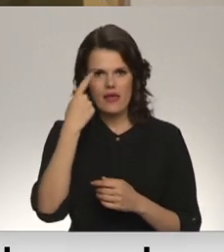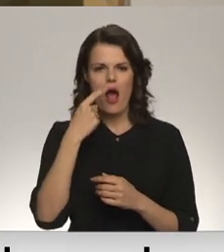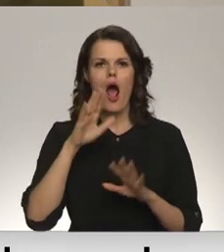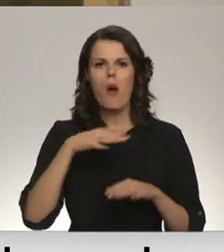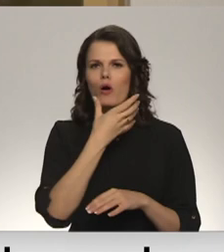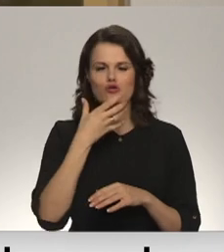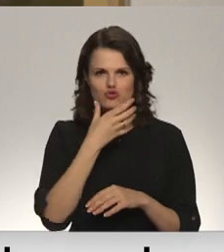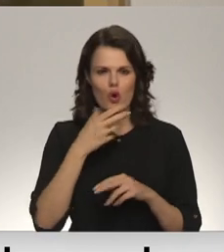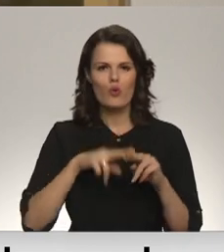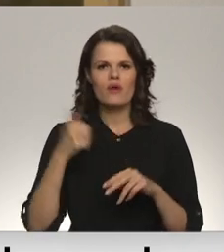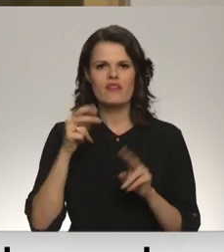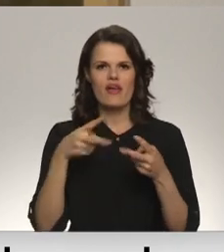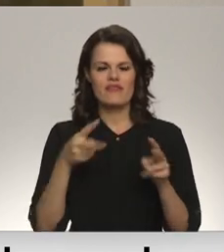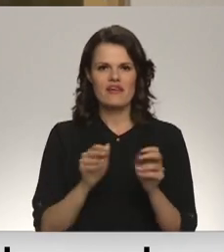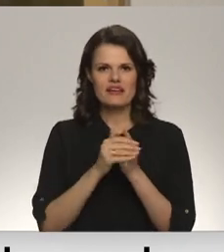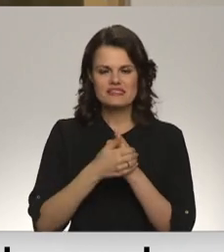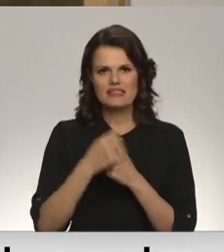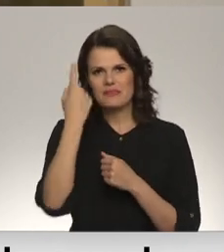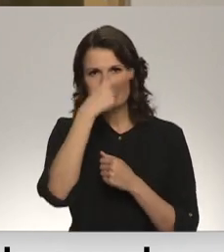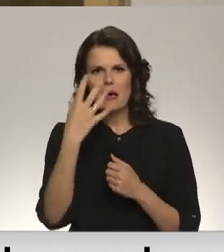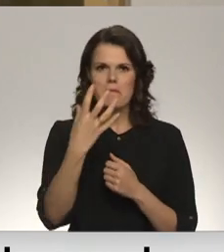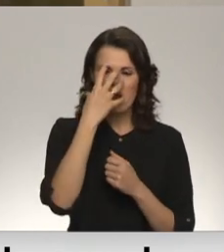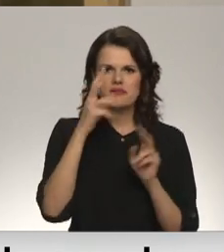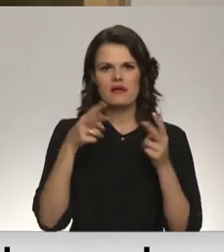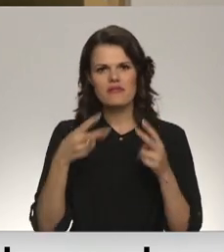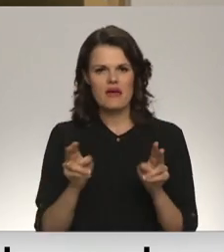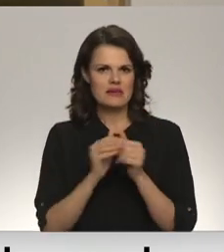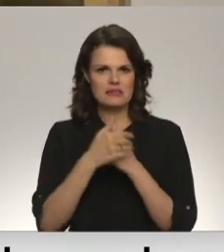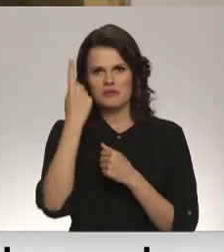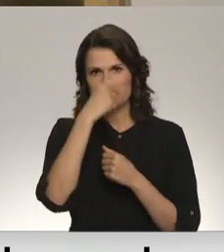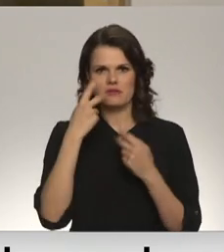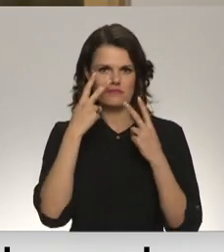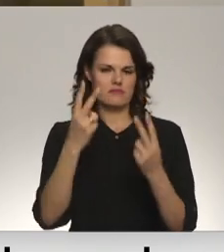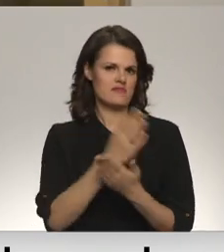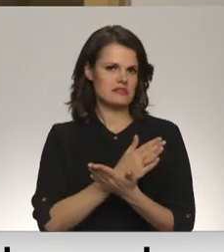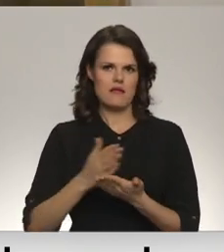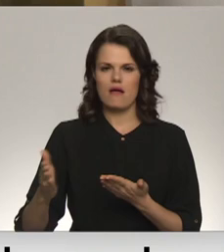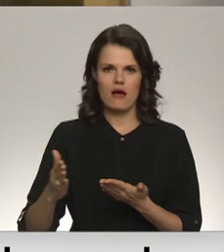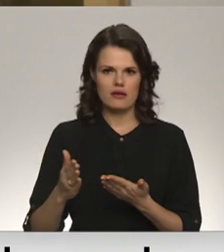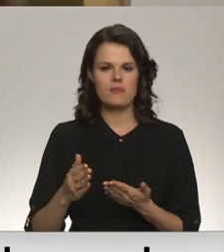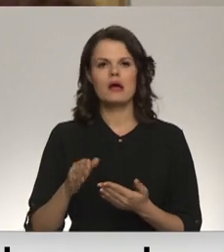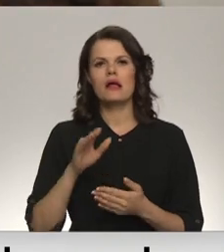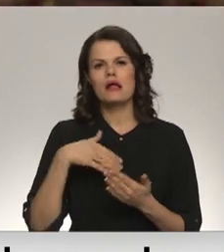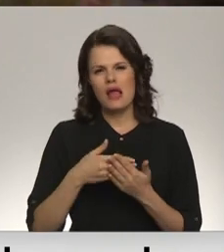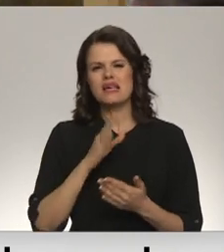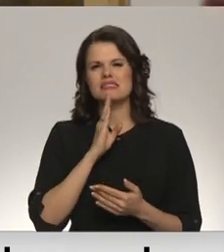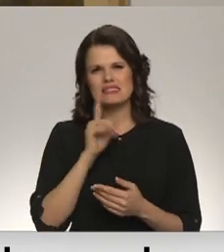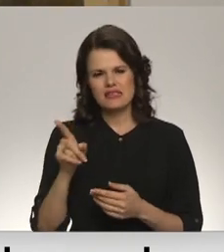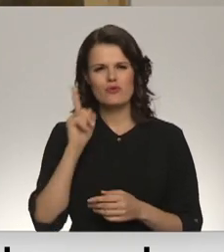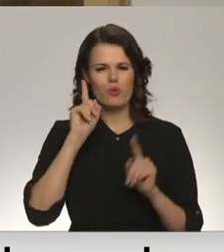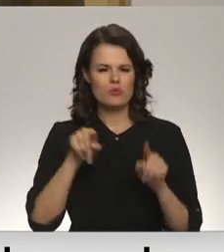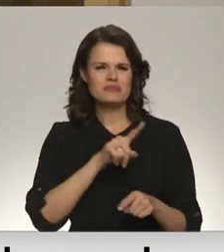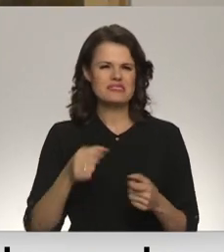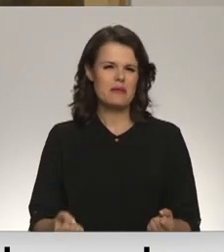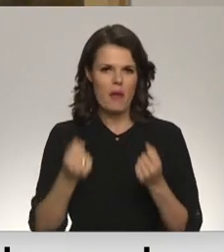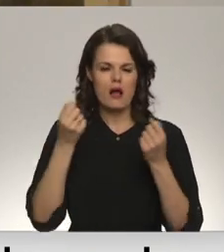otrkārt, ka viņa nevajag slēpt nesat sejas masku, slēpt savu seju no pārējiem cilvēkiem. Jā, pacienti, protams, par tik smaga